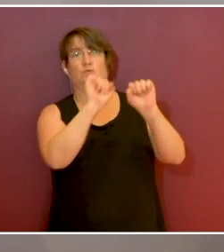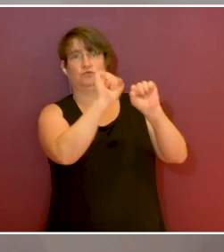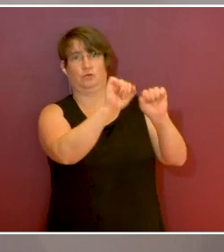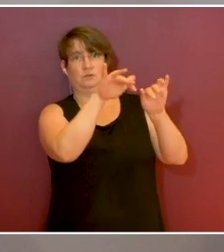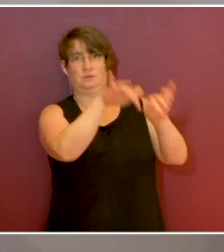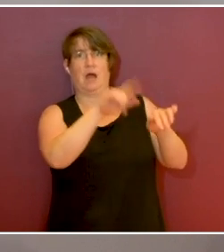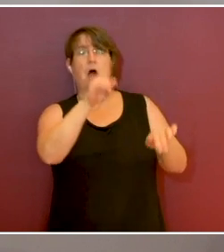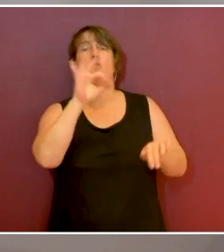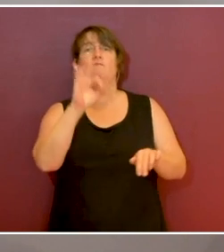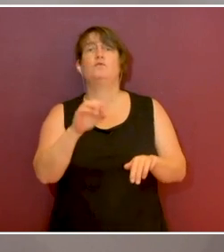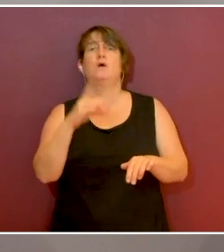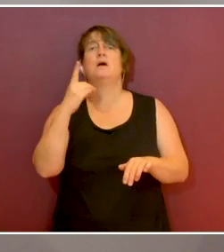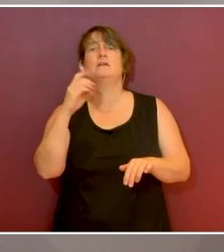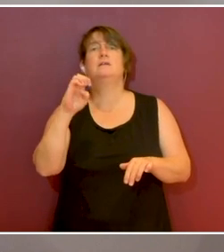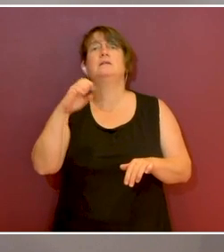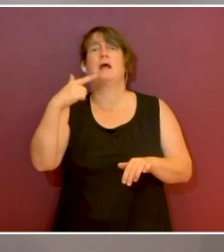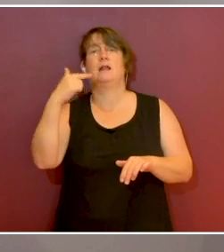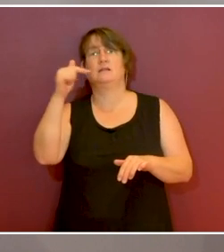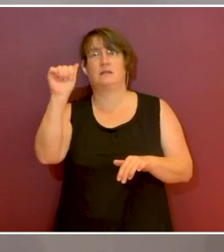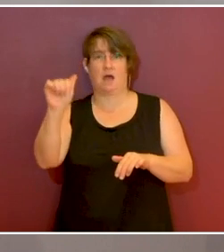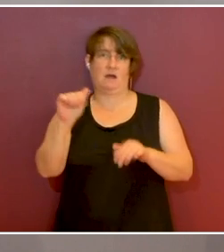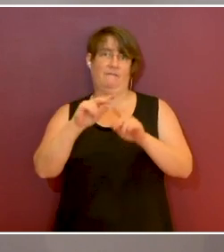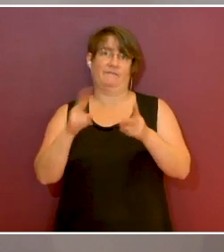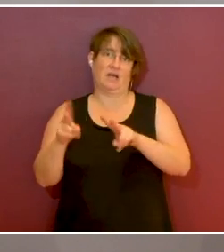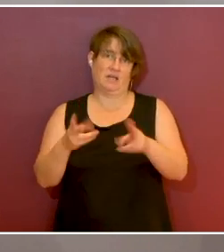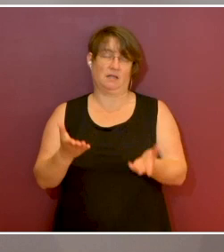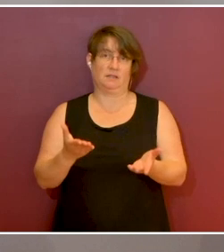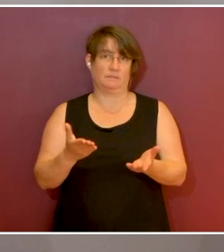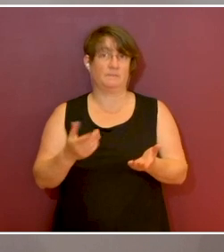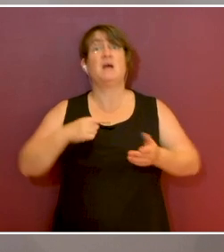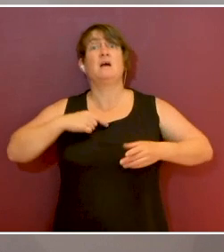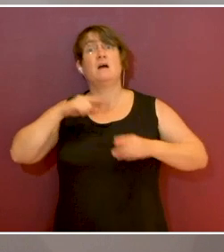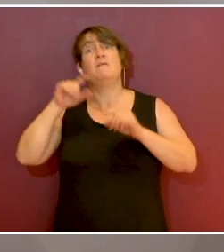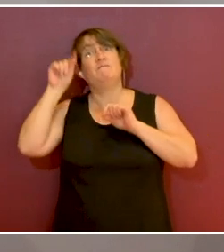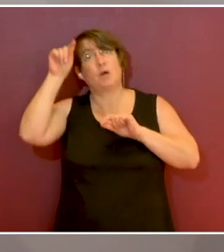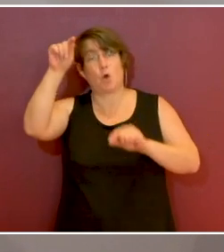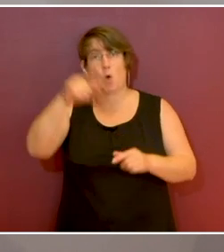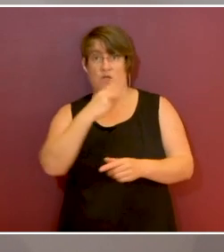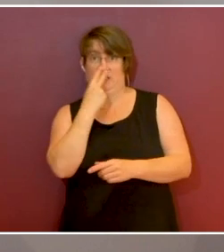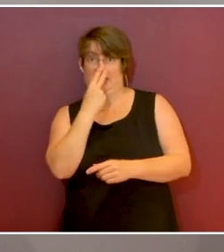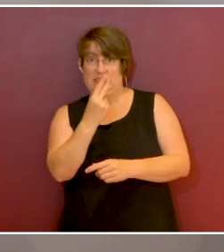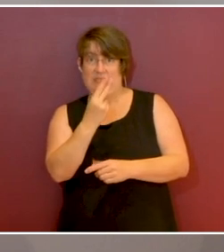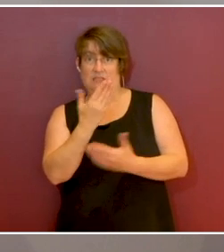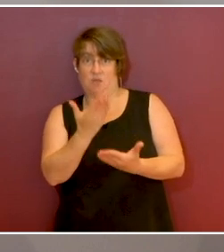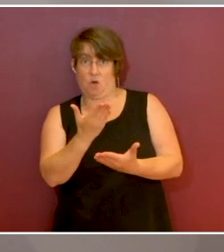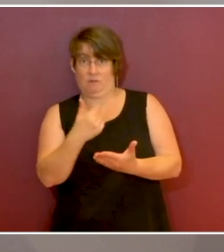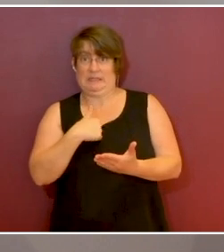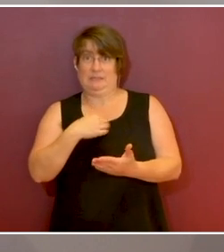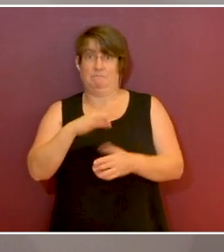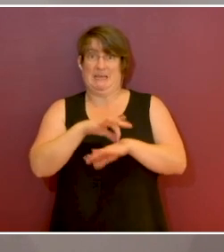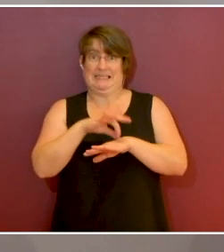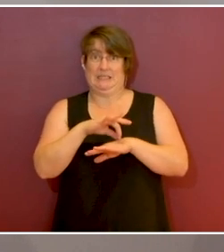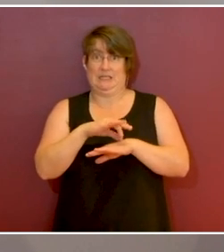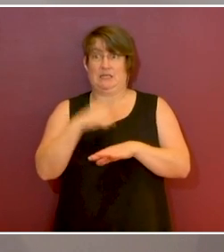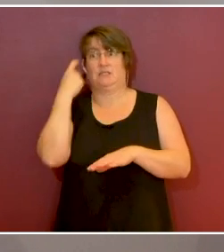Ja, vielleicht könnte ich noch aus virologischer Sicht ergänzen, dass ich als Medizinerin vor allen Dingen mir Sorgen mache um Menschen,